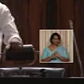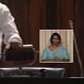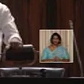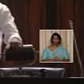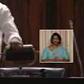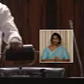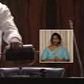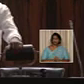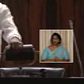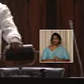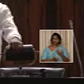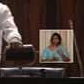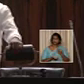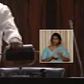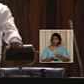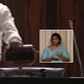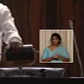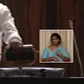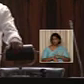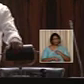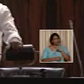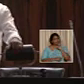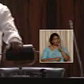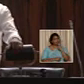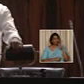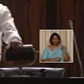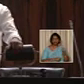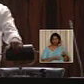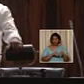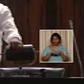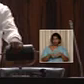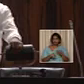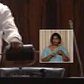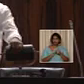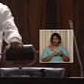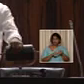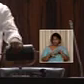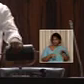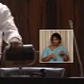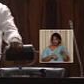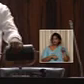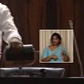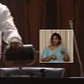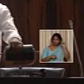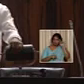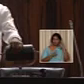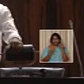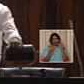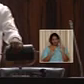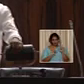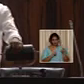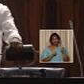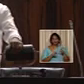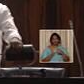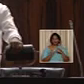अभी कीप अवस्थावक इलिम करा मे गोवीन वगाकर वगाबीमलिन मे गवीन निदास्करला